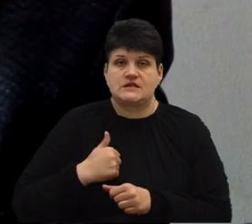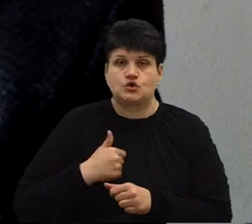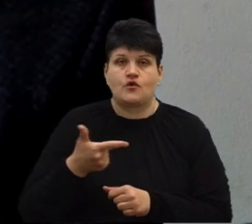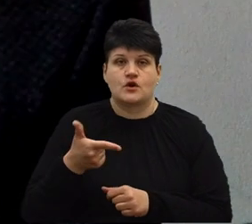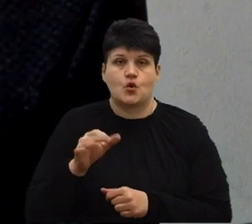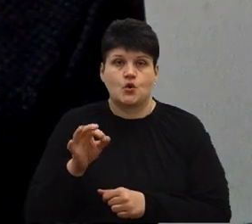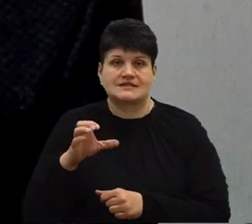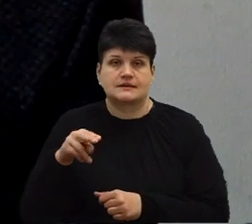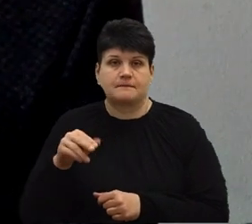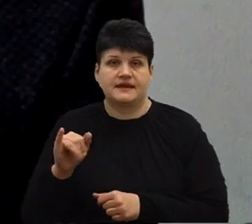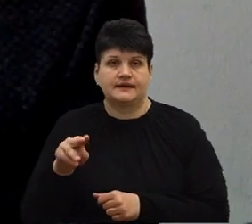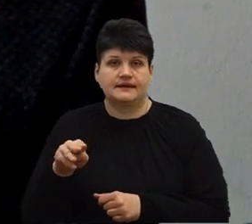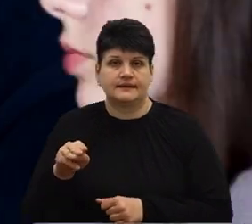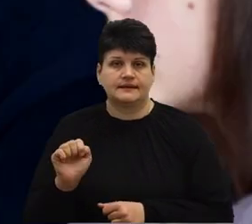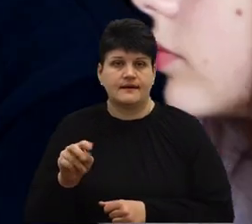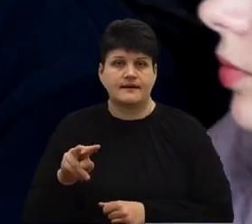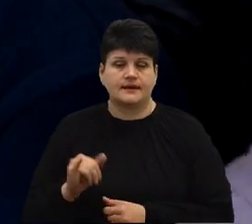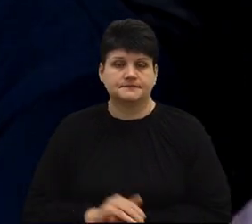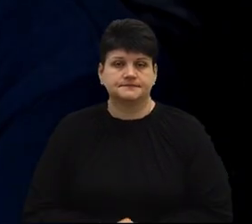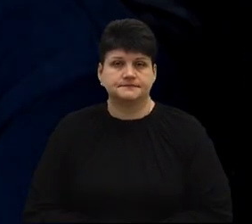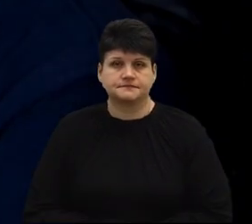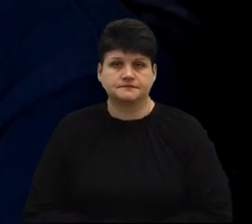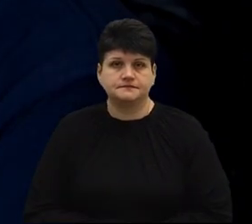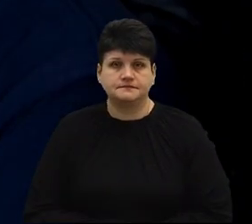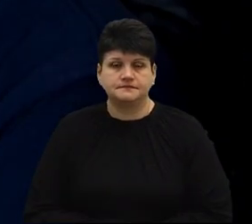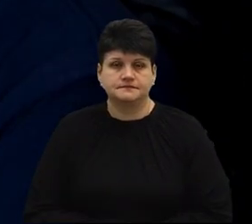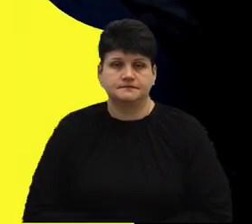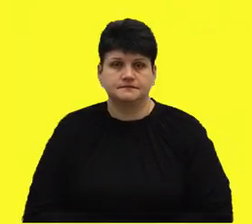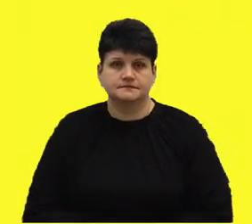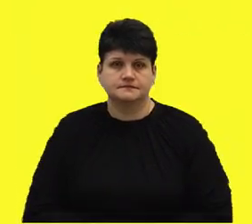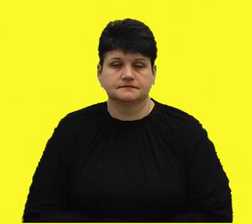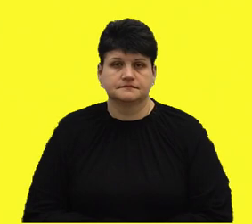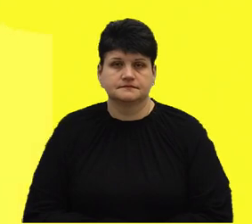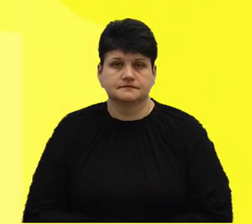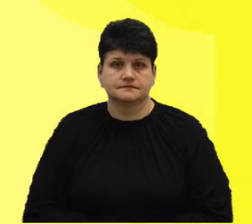Богдан троцень Оксана Максимлюк Андрій Прокопів суспільне новини Тернопіль